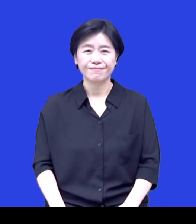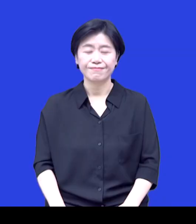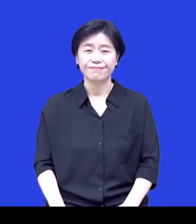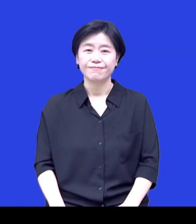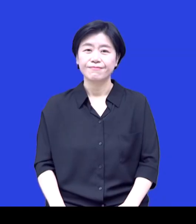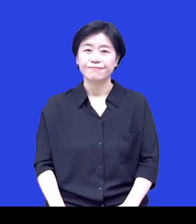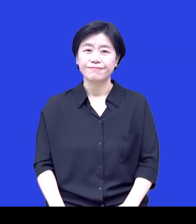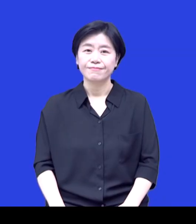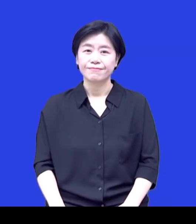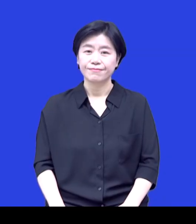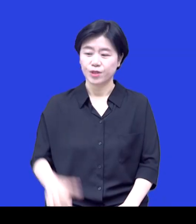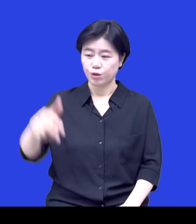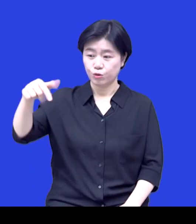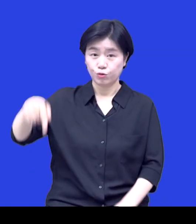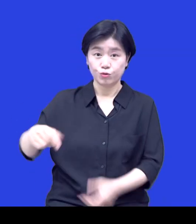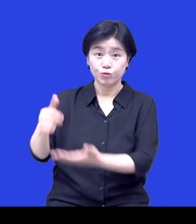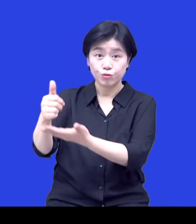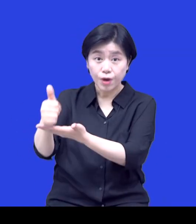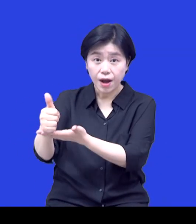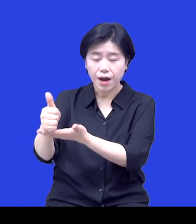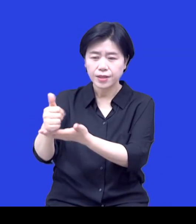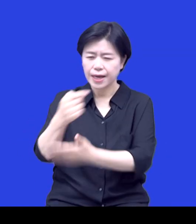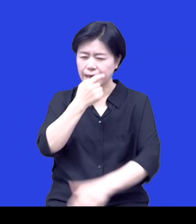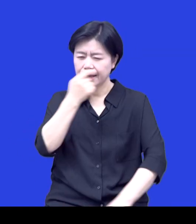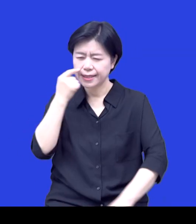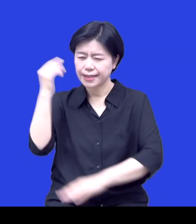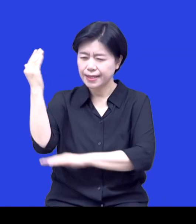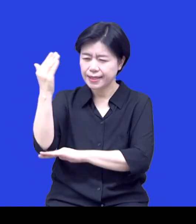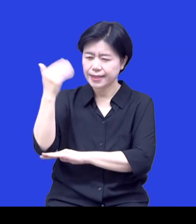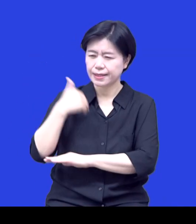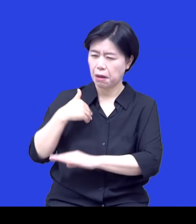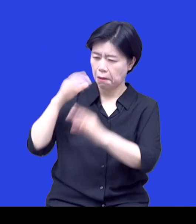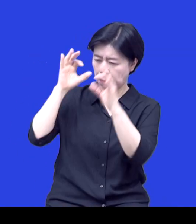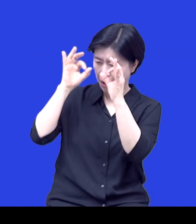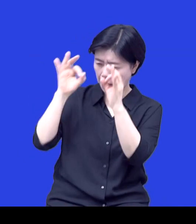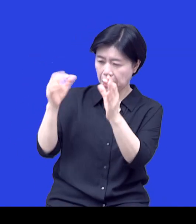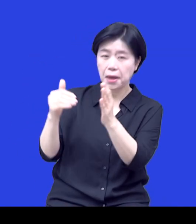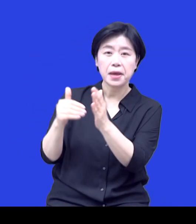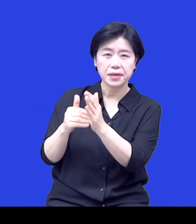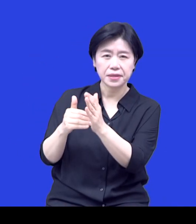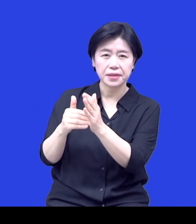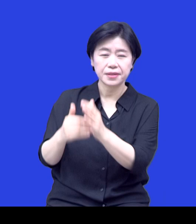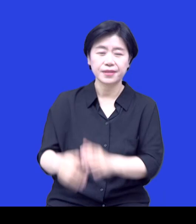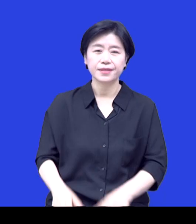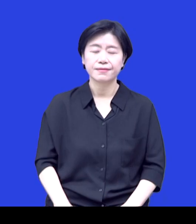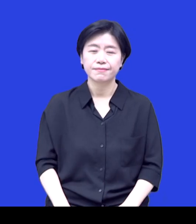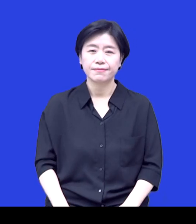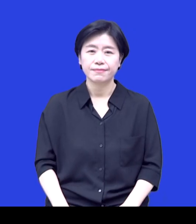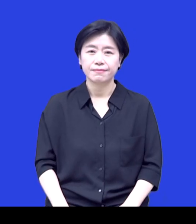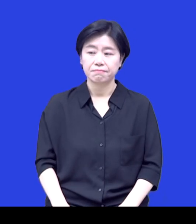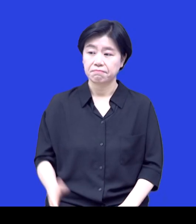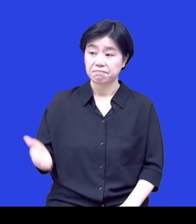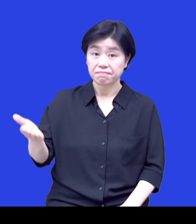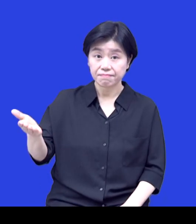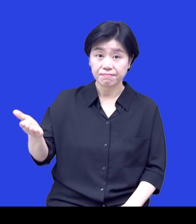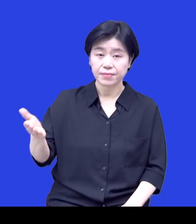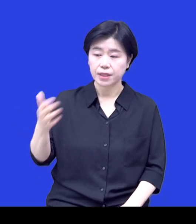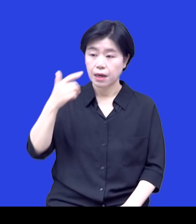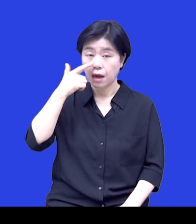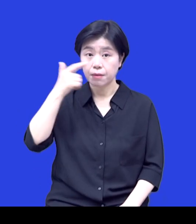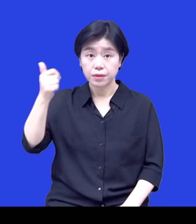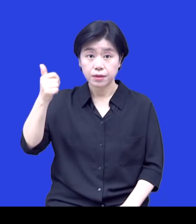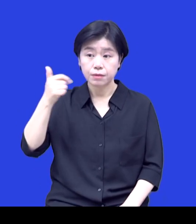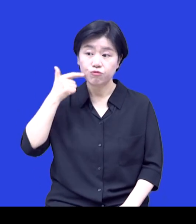채널 이런 데서 예. 간증한 얘기를 쭉 봤잖아요. 네. 그건 딱 봤는데 경쟁자라서 또 이렇게 우리 살펴보죠. 주영훈 형제님은 아버님 그게 이제 PK